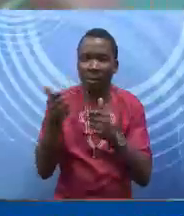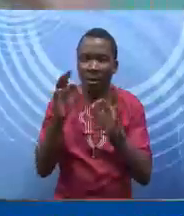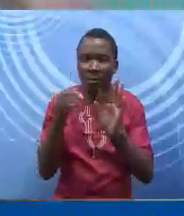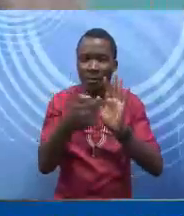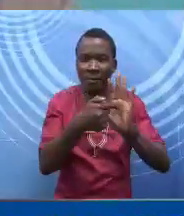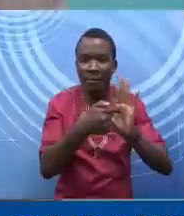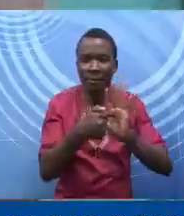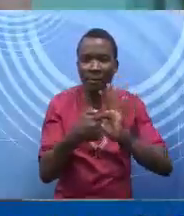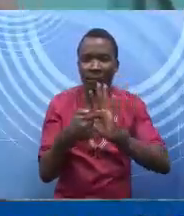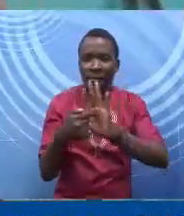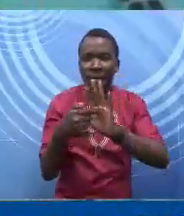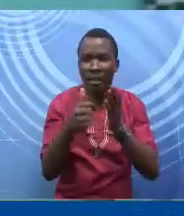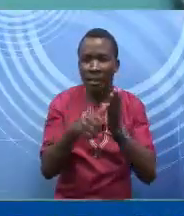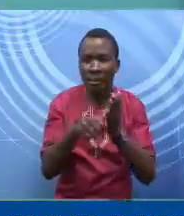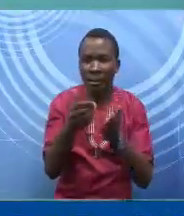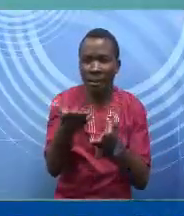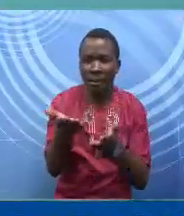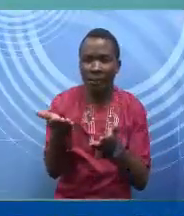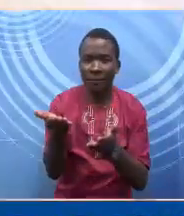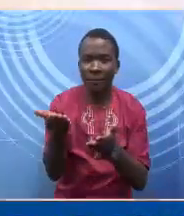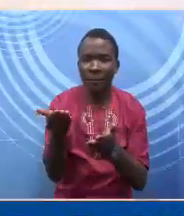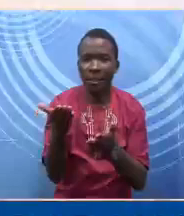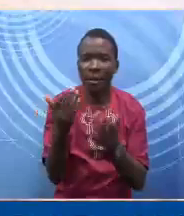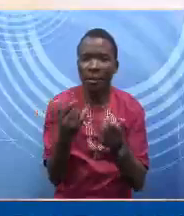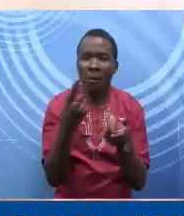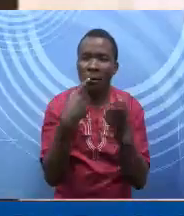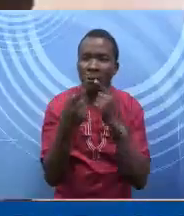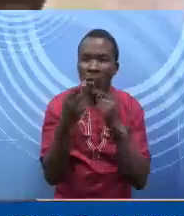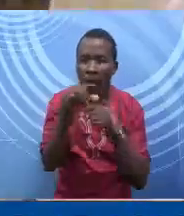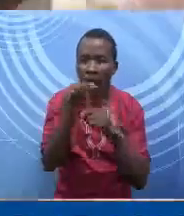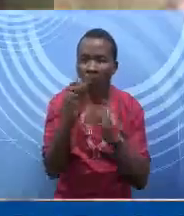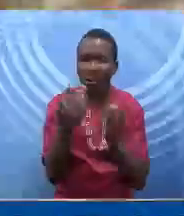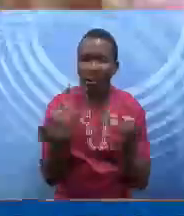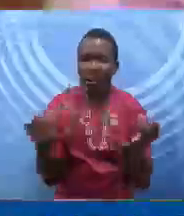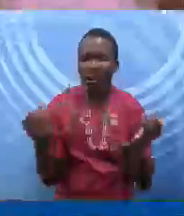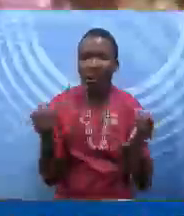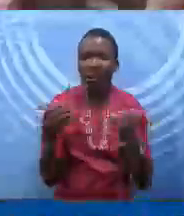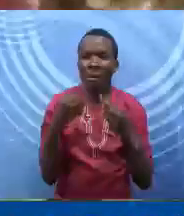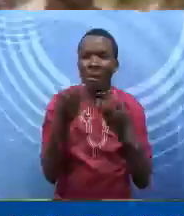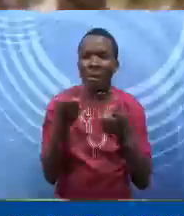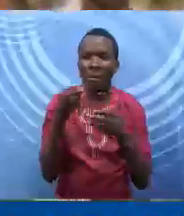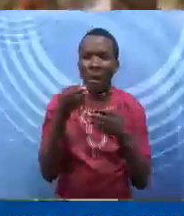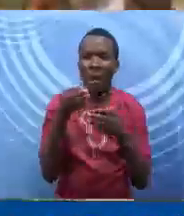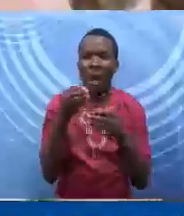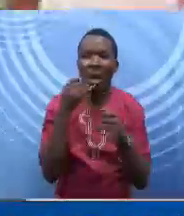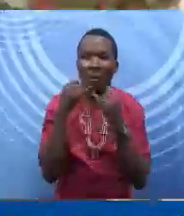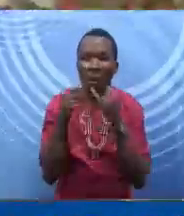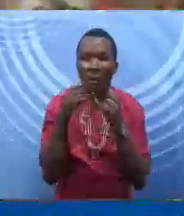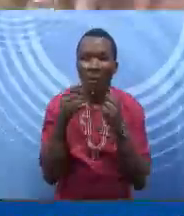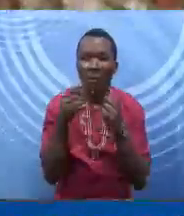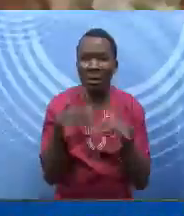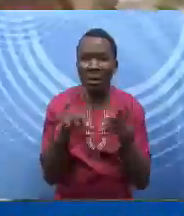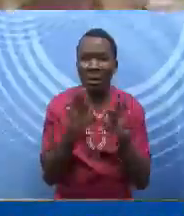kugaragaza. Ikibazo gihari ubu tuvugana abo bana bari gutanga amakuru asa n'afatika, kuko